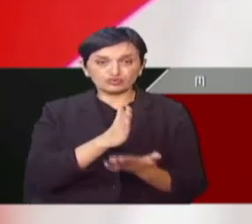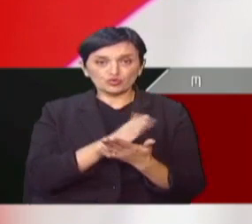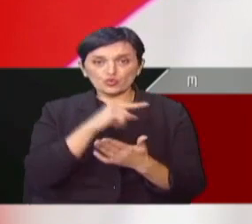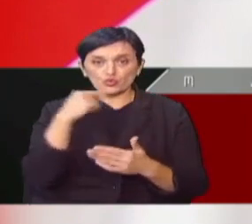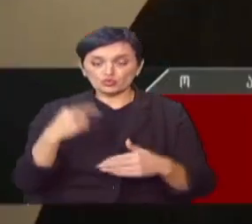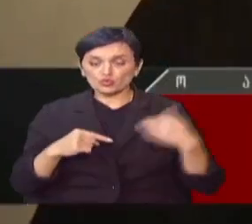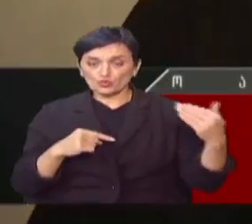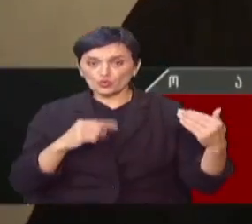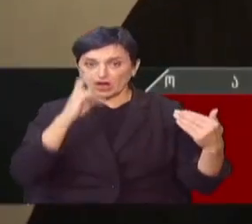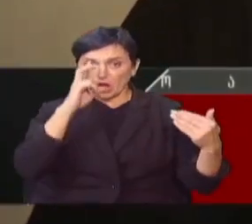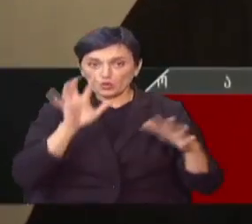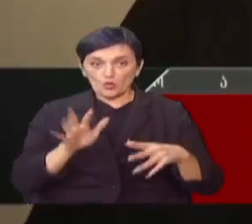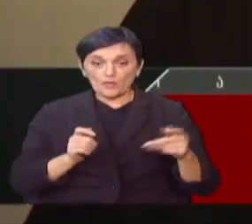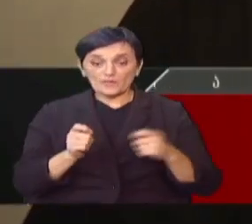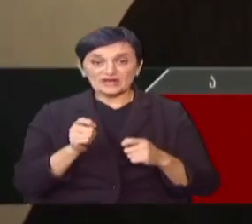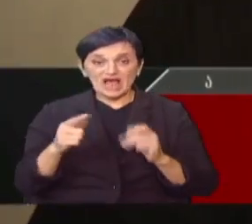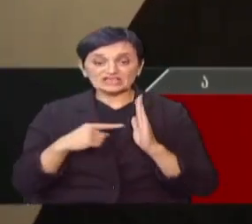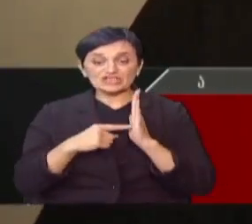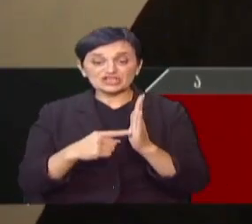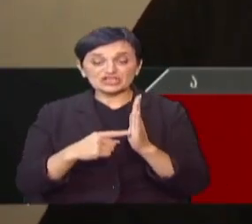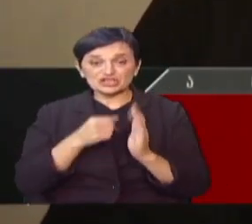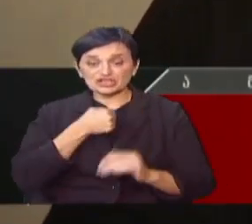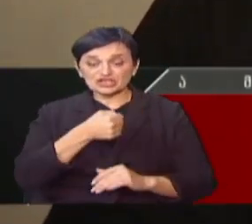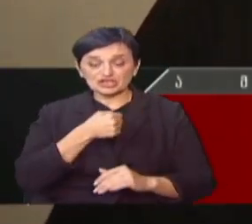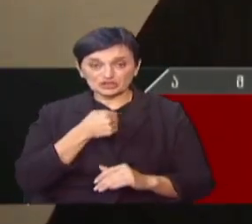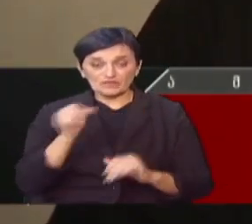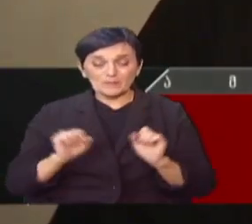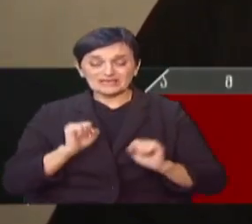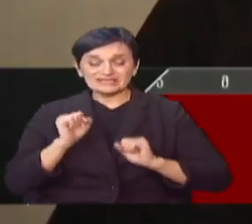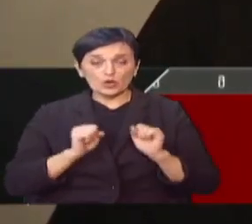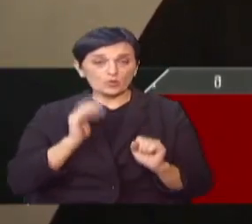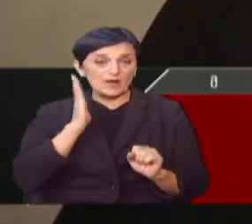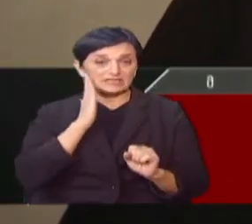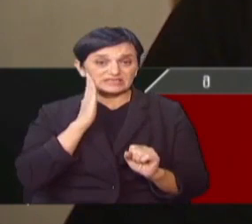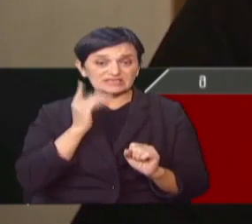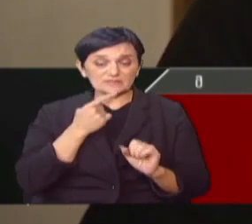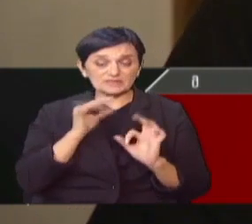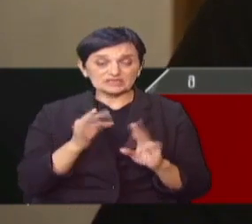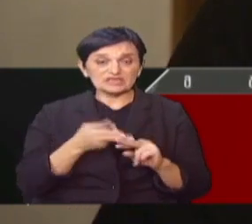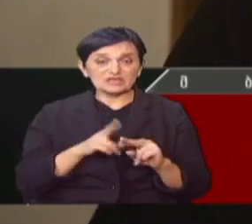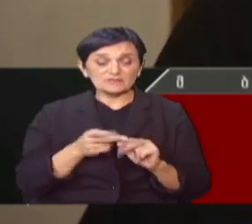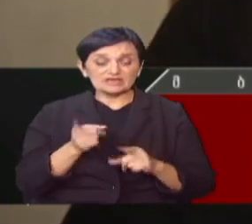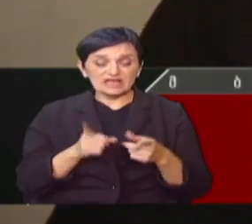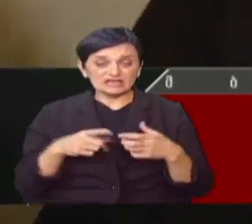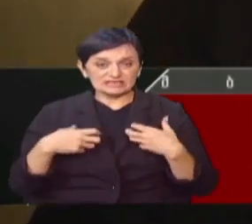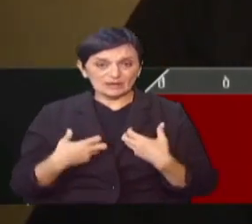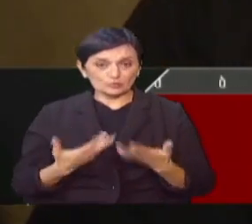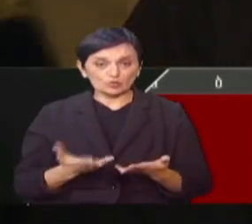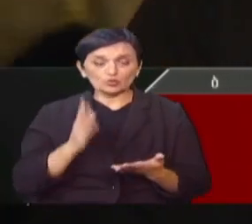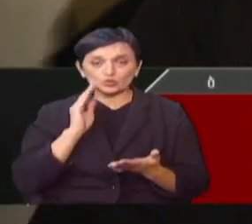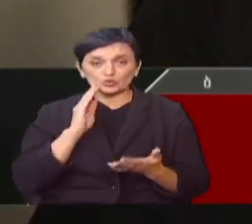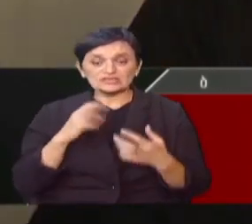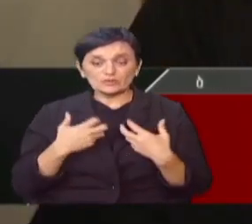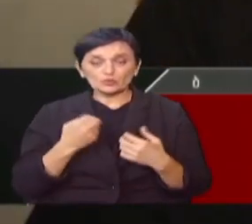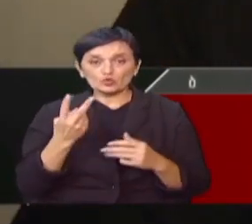პრორუსული ხელისუფლება. პრეზიდენტის ამ ინტერვიუში მცდელობა არის სიმართლის თქმის, იმ მოცემულობის, იმ რეალობის სამწუხარო, როცა